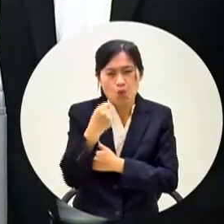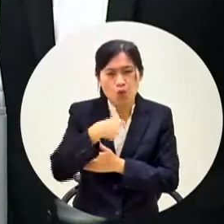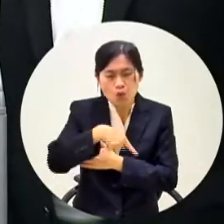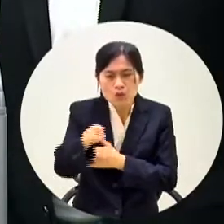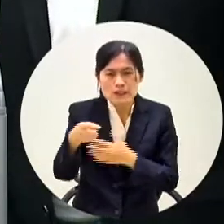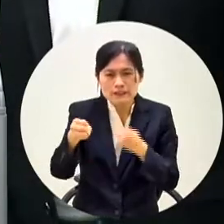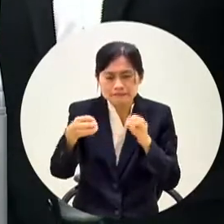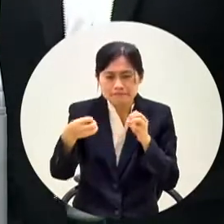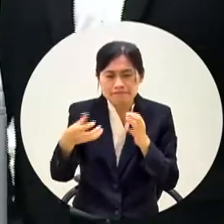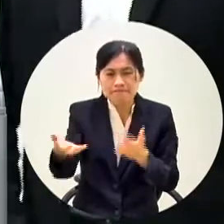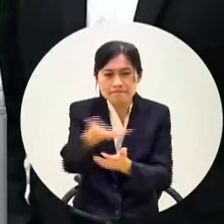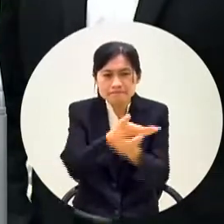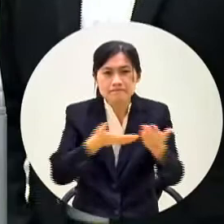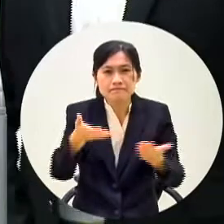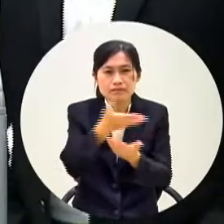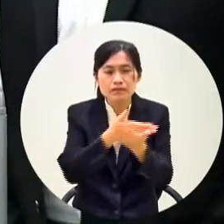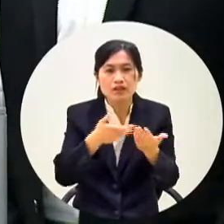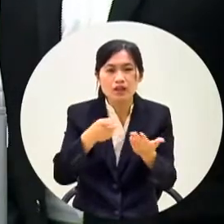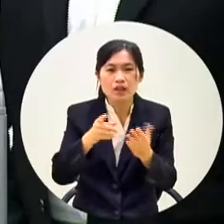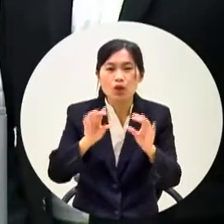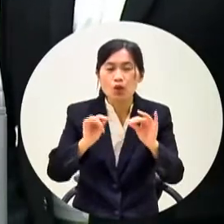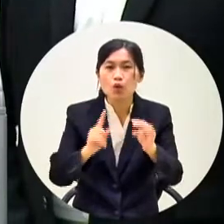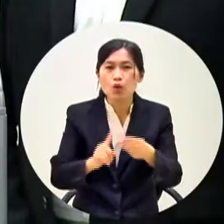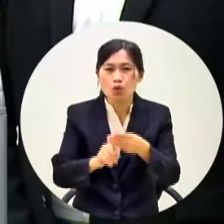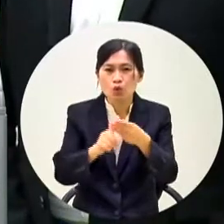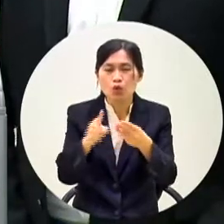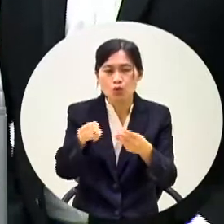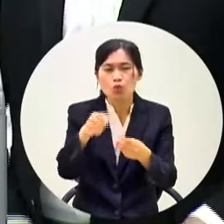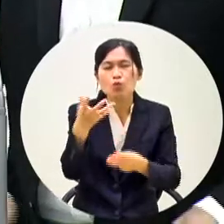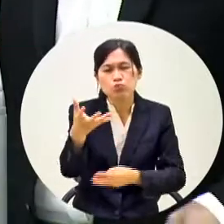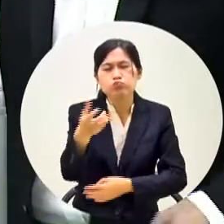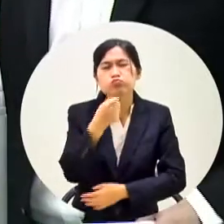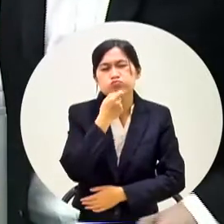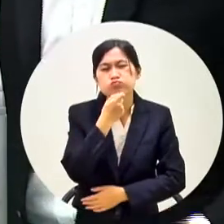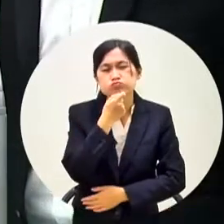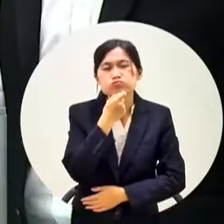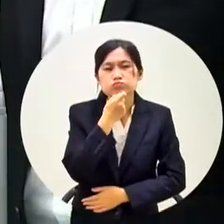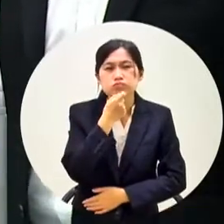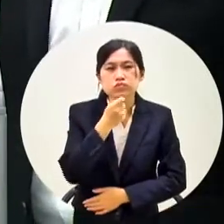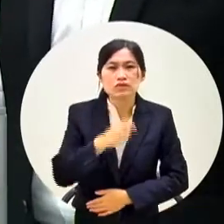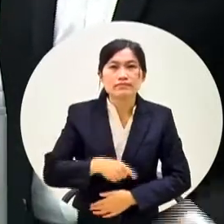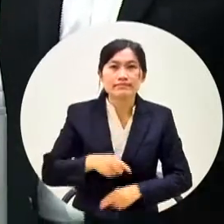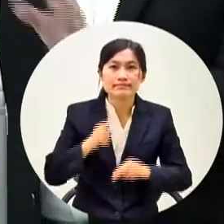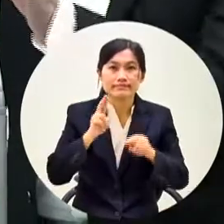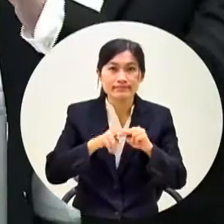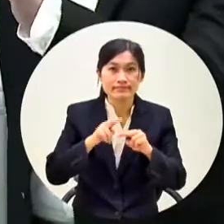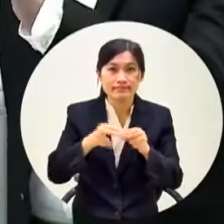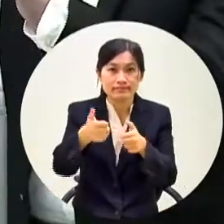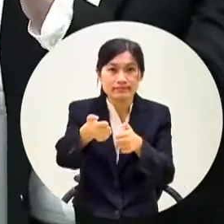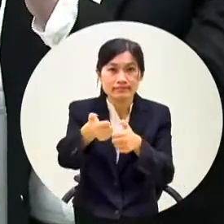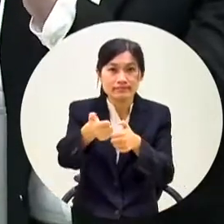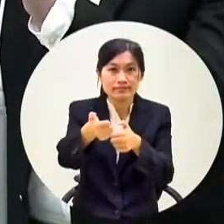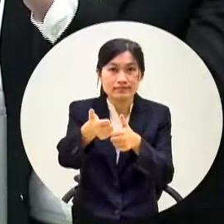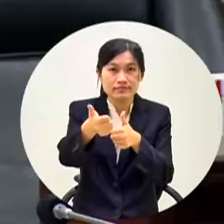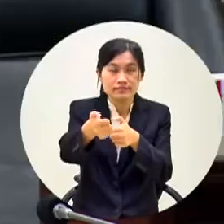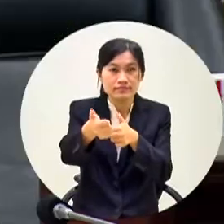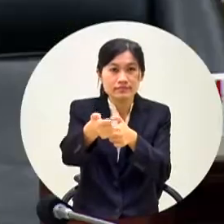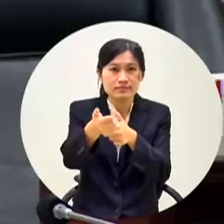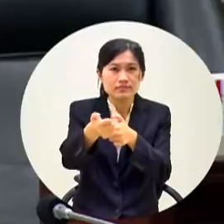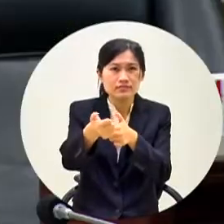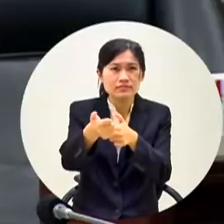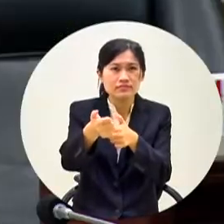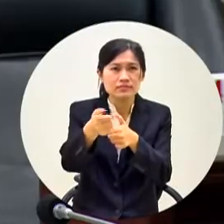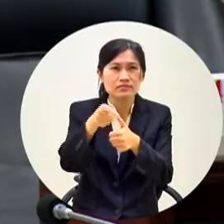行，啊，大部分的地主都还蛮愿意的。 好，安尼请坐吼， 谢谢， 啊，感谢你啦，啊，这